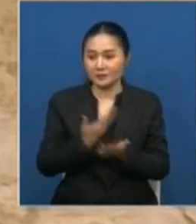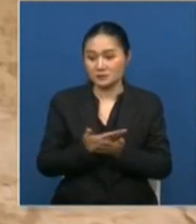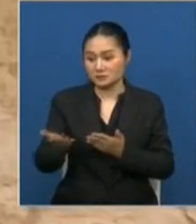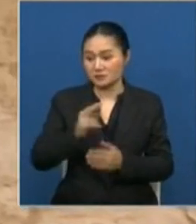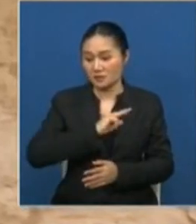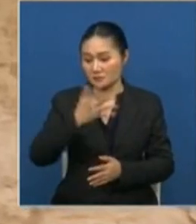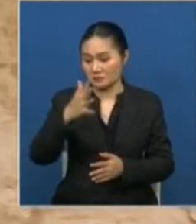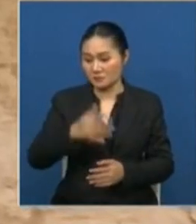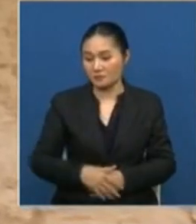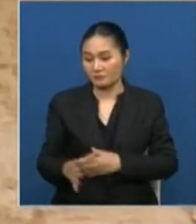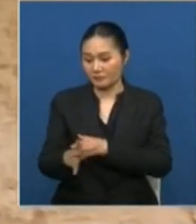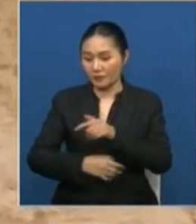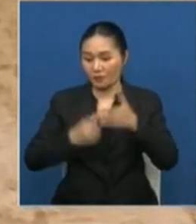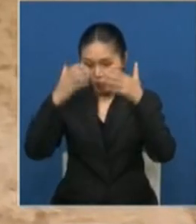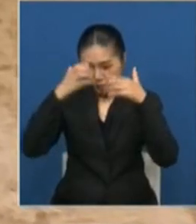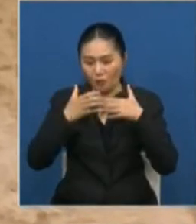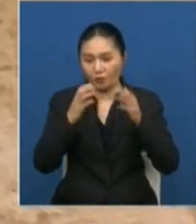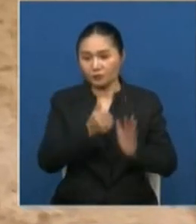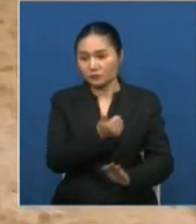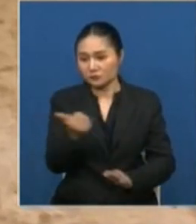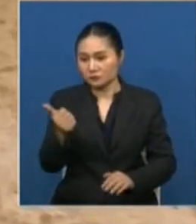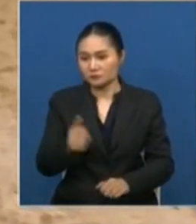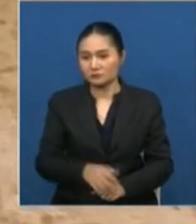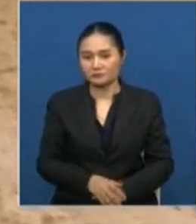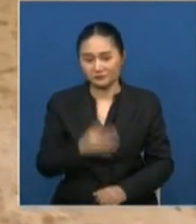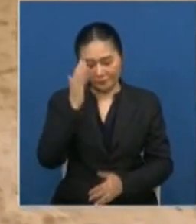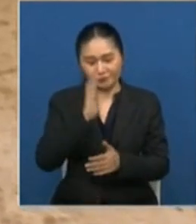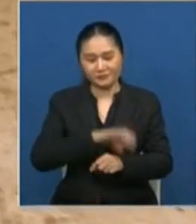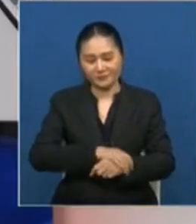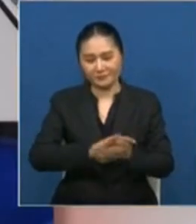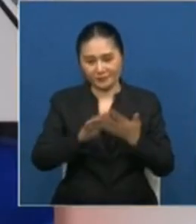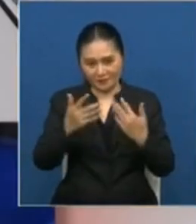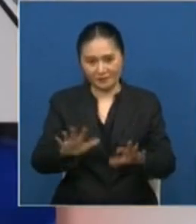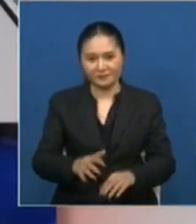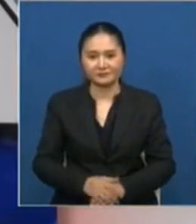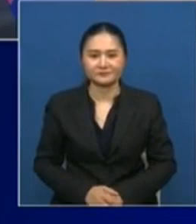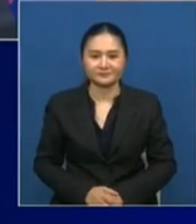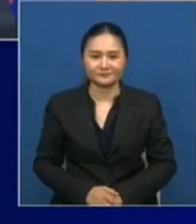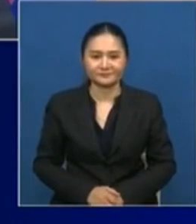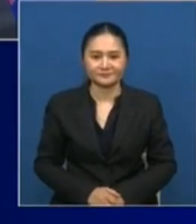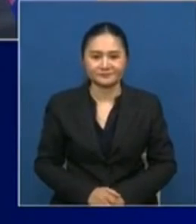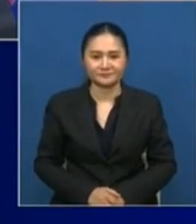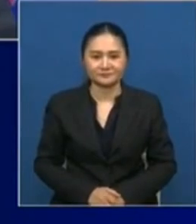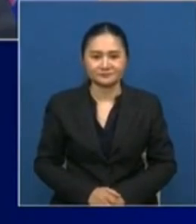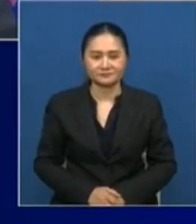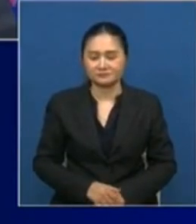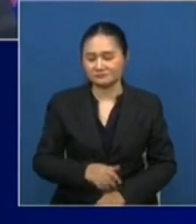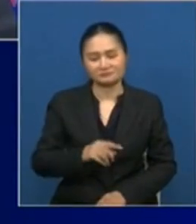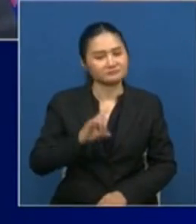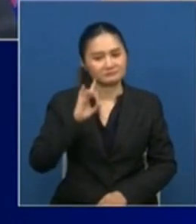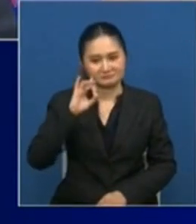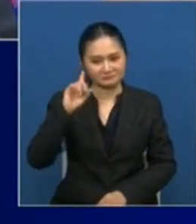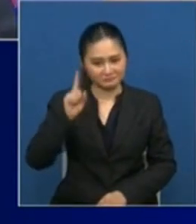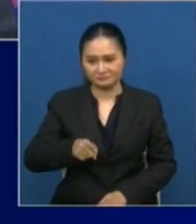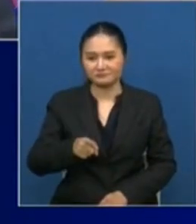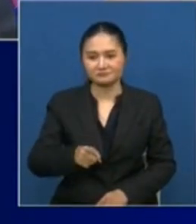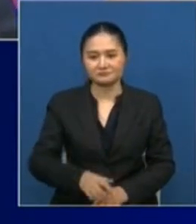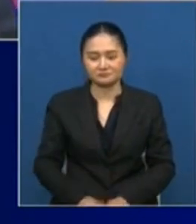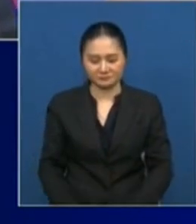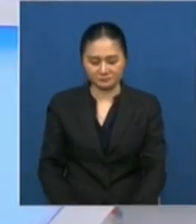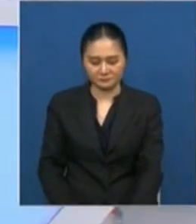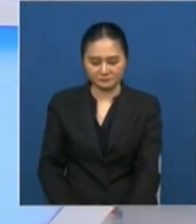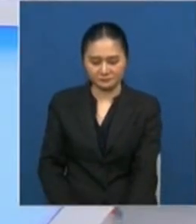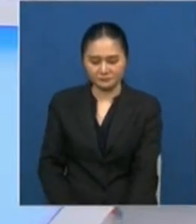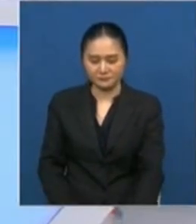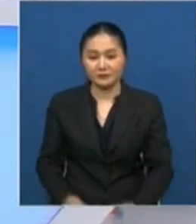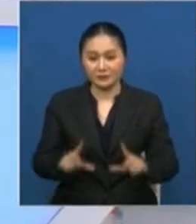องก็เลยไปไล่ขโมยของคนอื่นเขาถูกจับเรียบร้อยครับ โอ้โหห้าวจริงๆอ่ะคุณผู้ชมเ